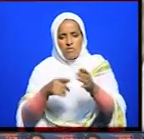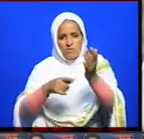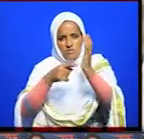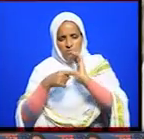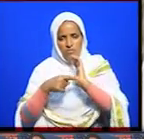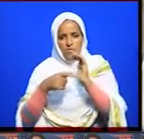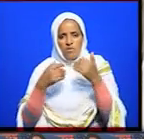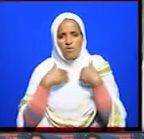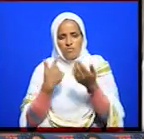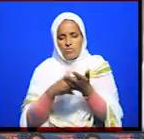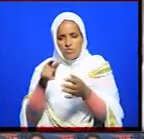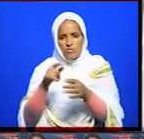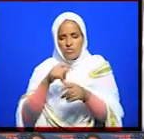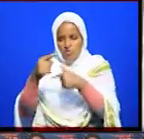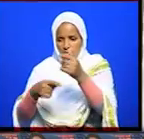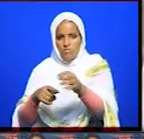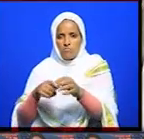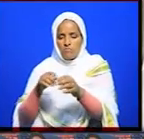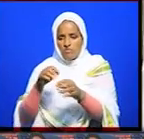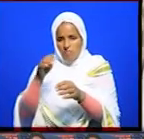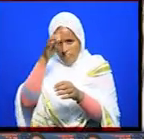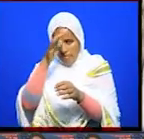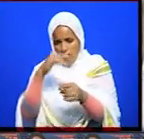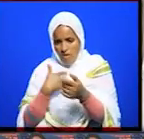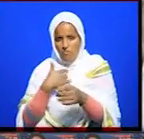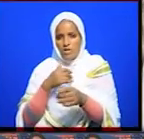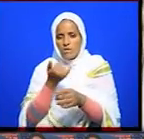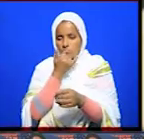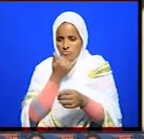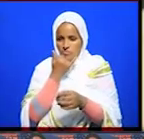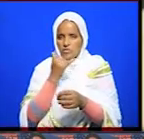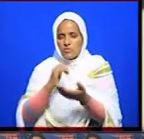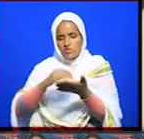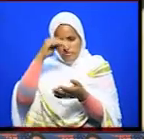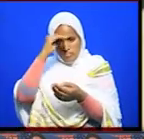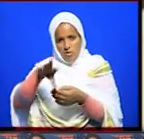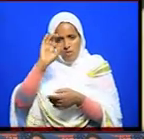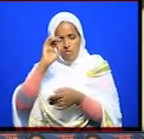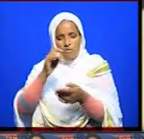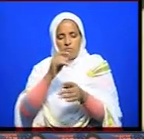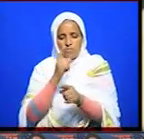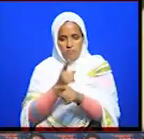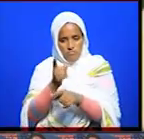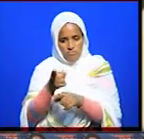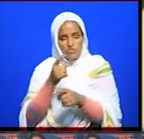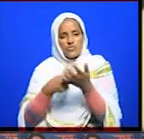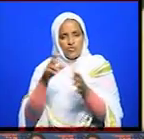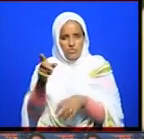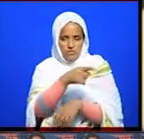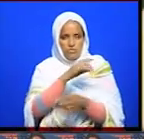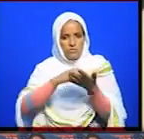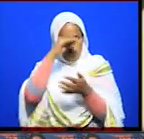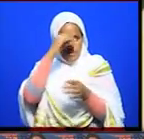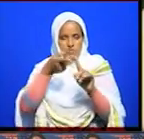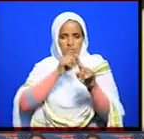ተጠያቂነት የሚያላቸው ሰዎች ካሉን እነሱን ሄደን ጠይቀን ተመክረን ያጠፋነው ነገር ካለን በጥፋታችን ተምረን የምንመለሰው እና